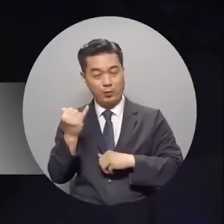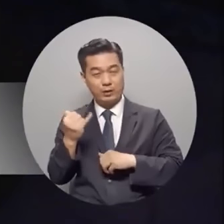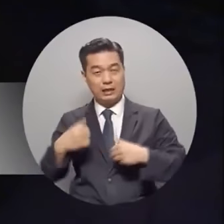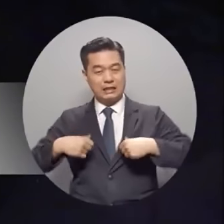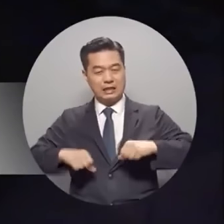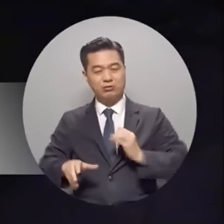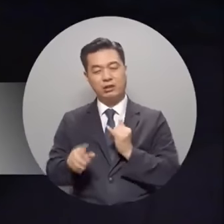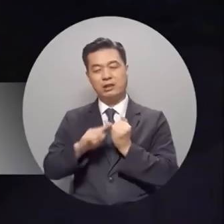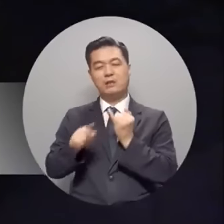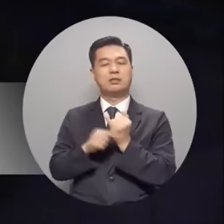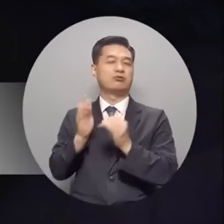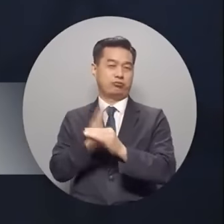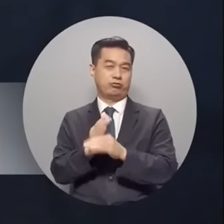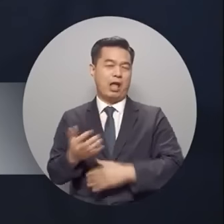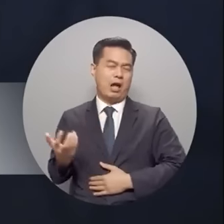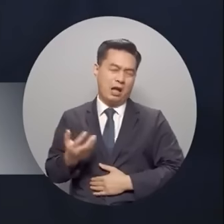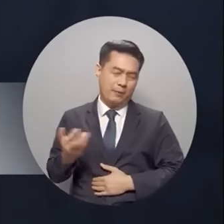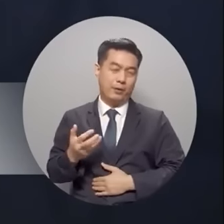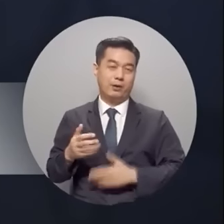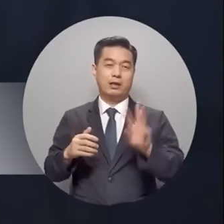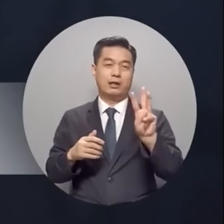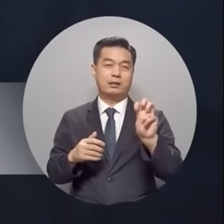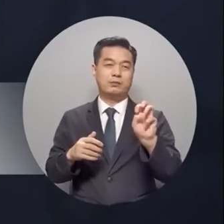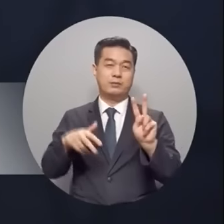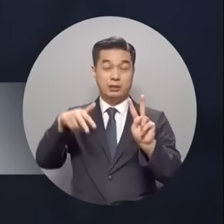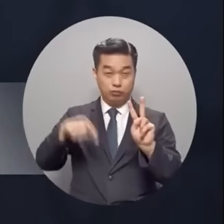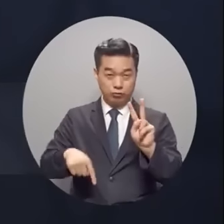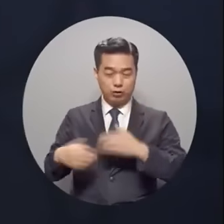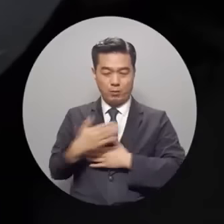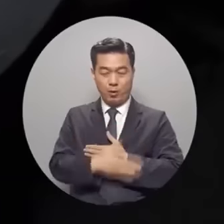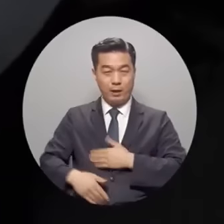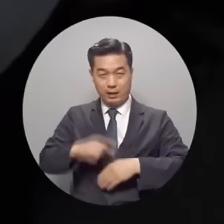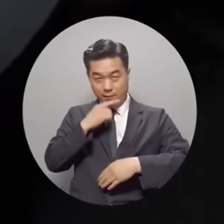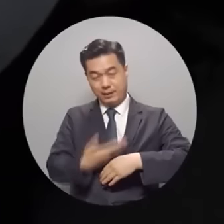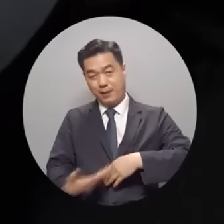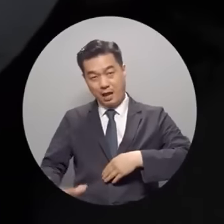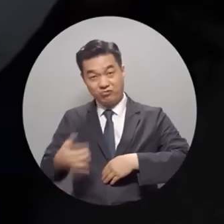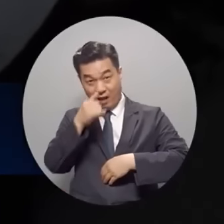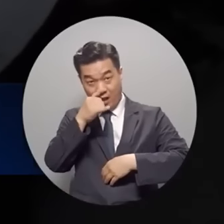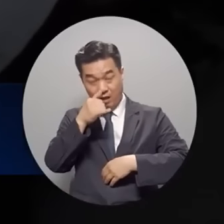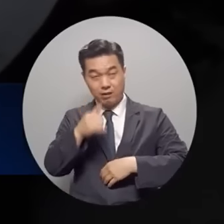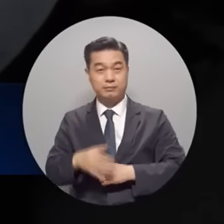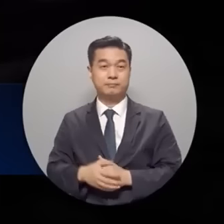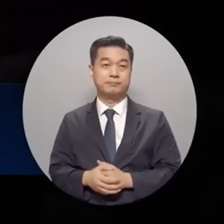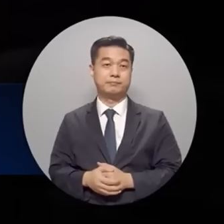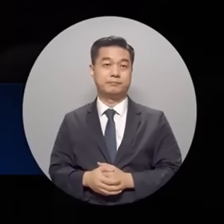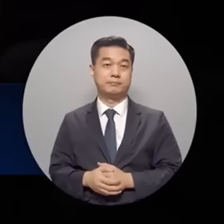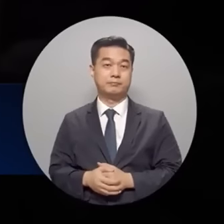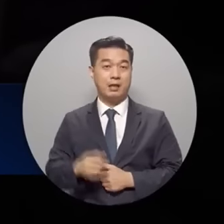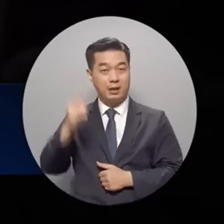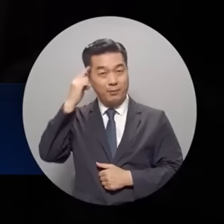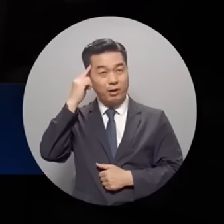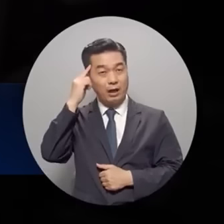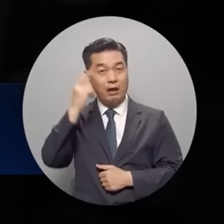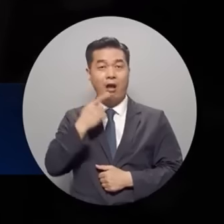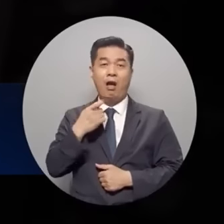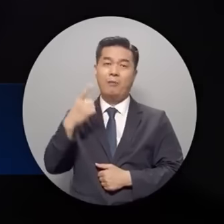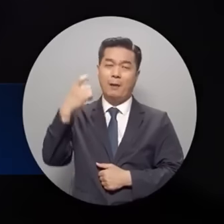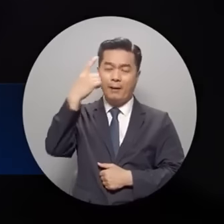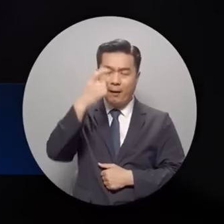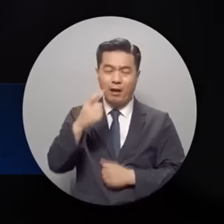일으켰습니다. 임신 32주 만에 몸 안에서 출혈이 일어난 겁니다. 머리가 하얘져서 절박하죠 사실.